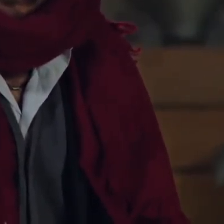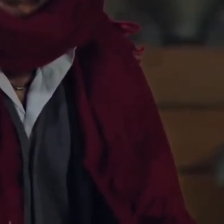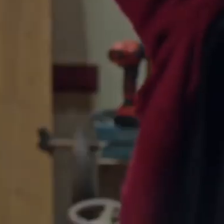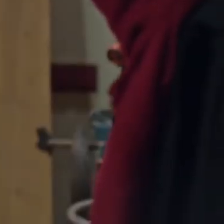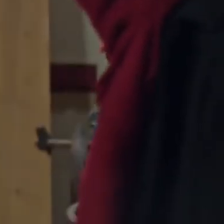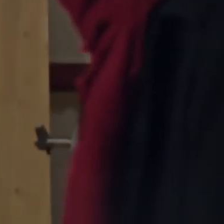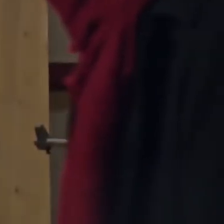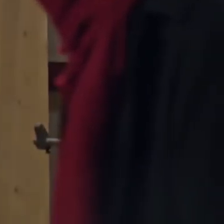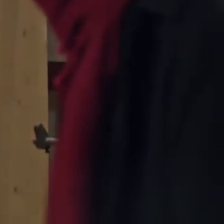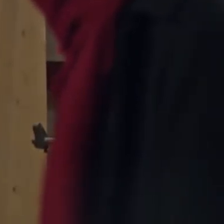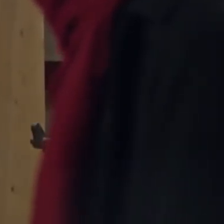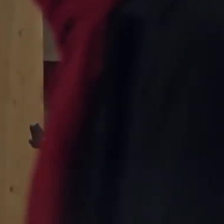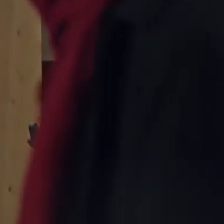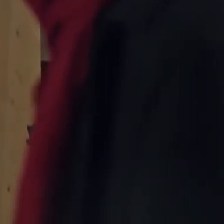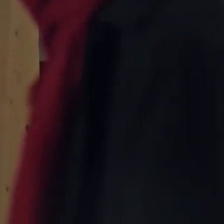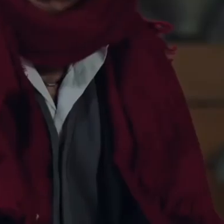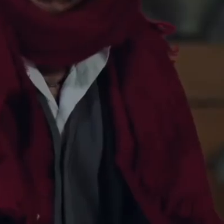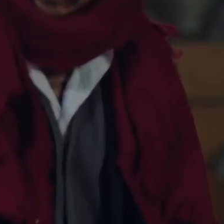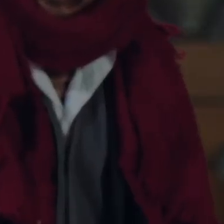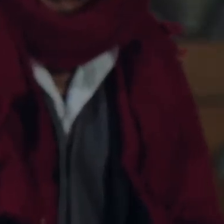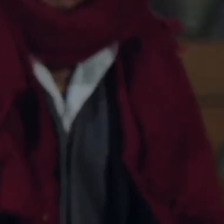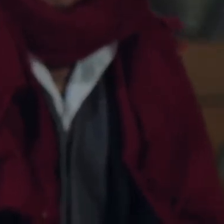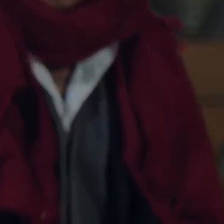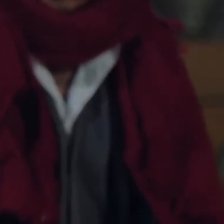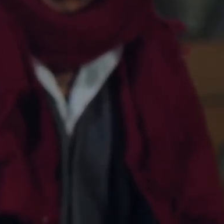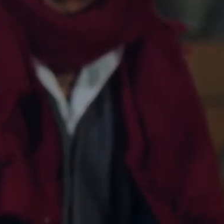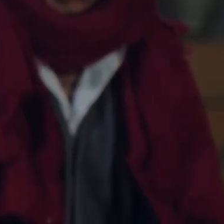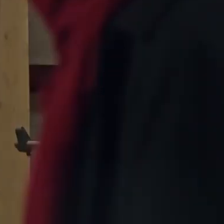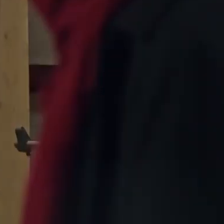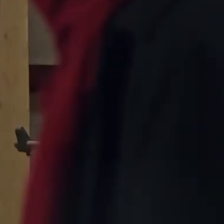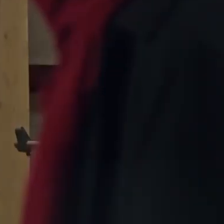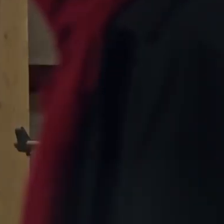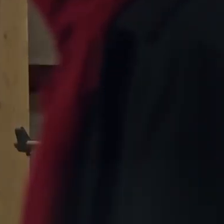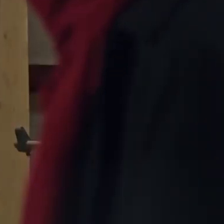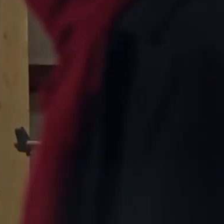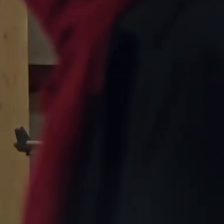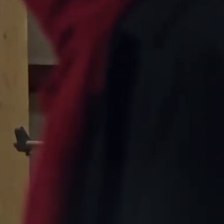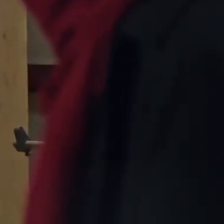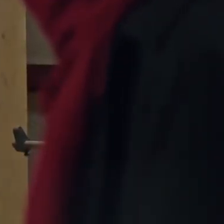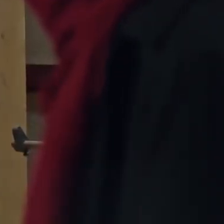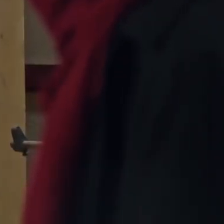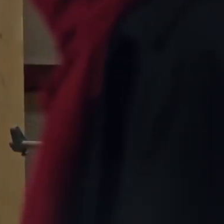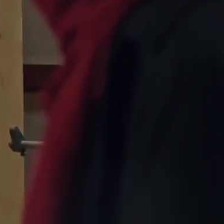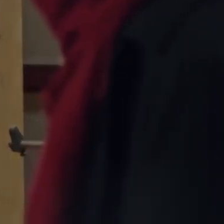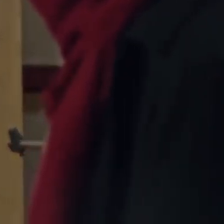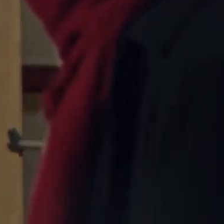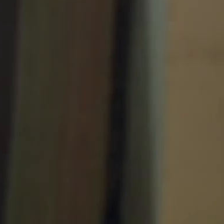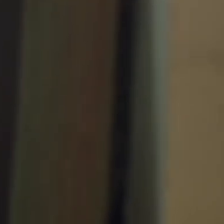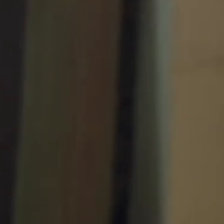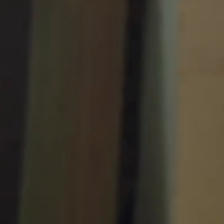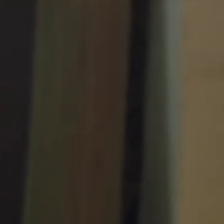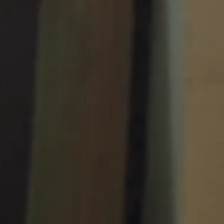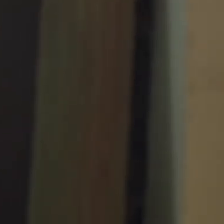Dönüp minnettar ifadesiyle Orallara baktı. Oral önemli değil anlamında baş eğdi. İbrahim tebessümle kapıdan